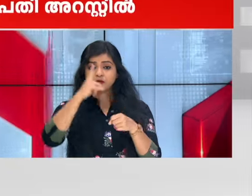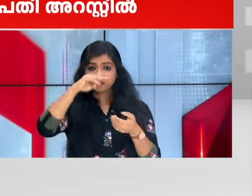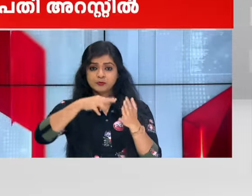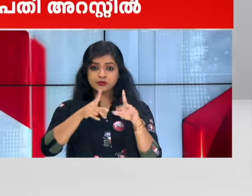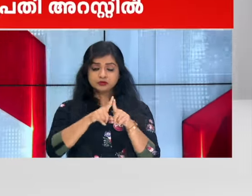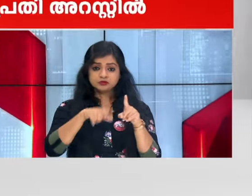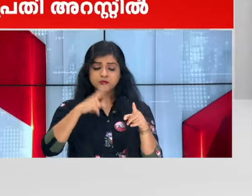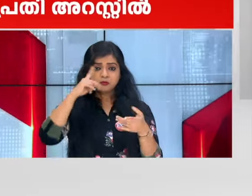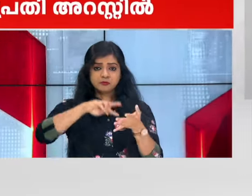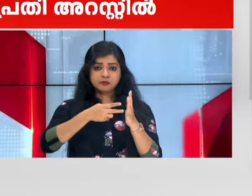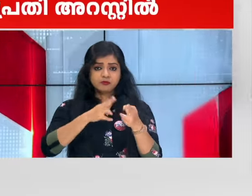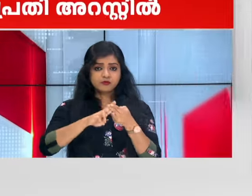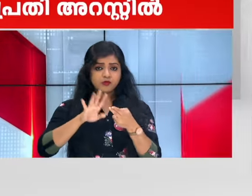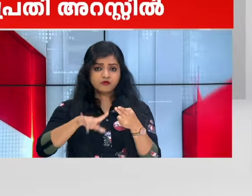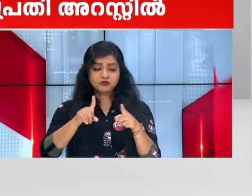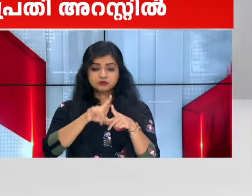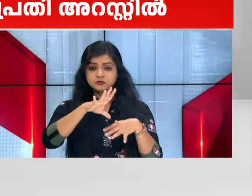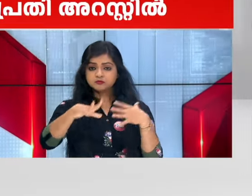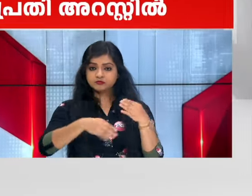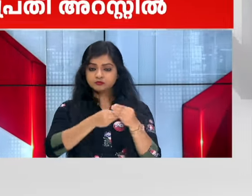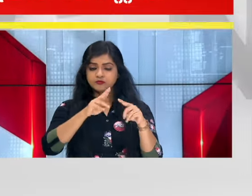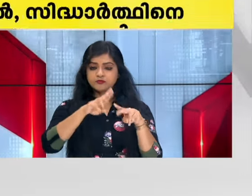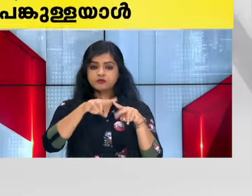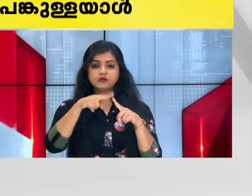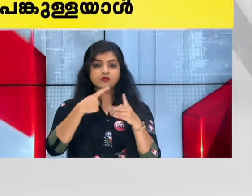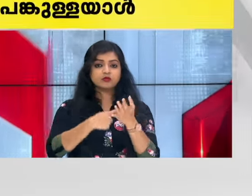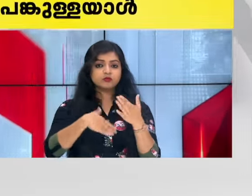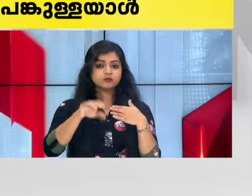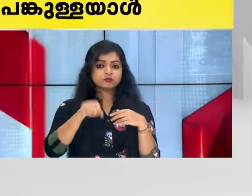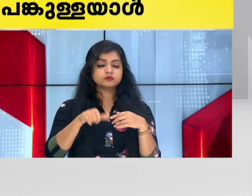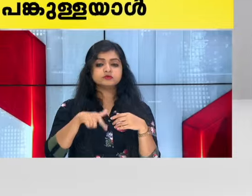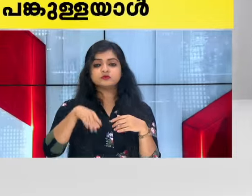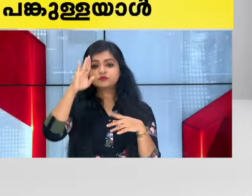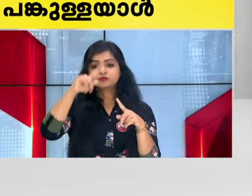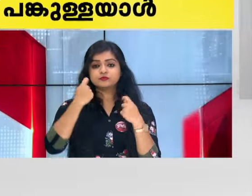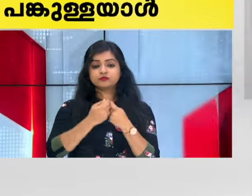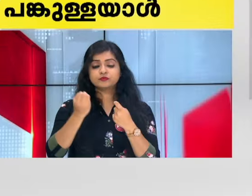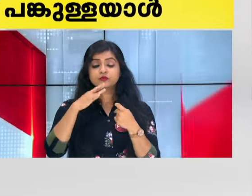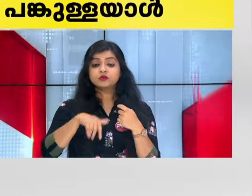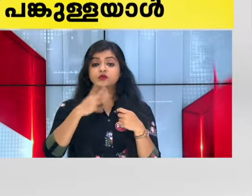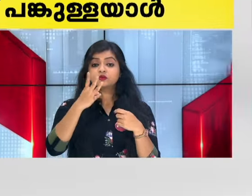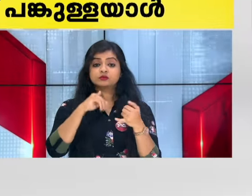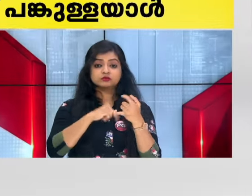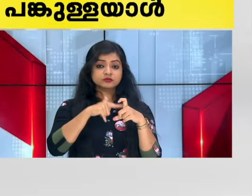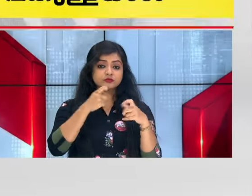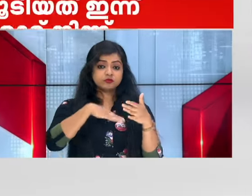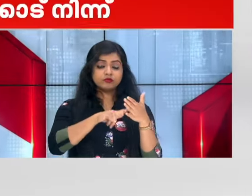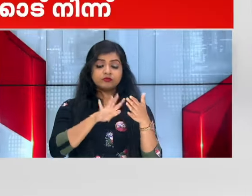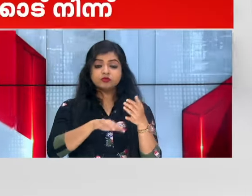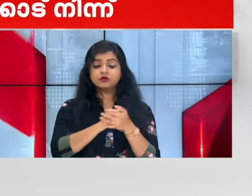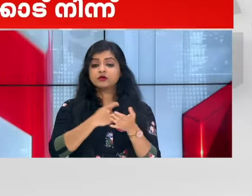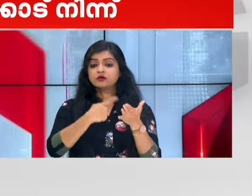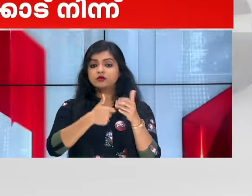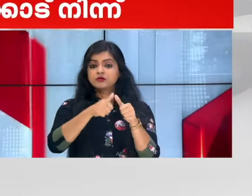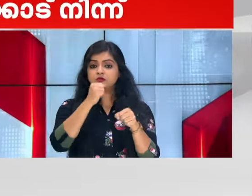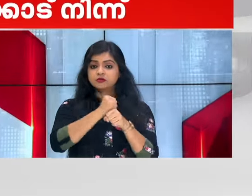ഈ പ്രതികൾക്കെതിരെ നിലവിൽ ചുമത്തും എന്നാണ് പോലീസ് അറിയിച്ചിരിക്കുന്നത്. നിലവിൽ 3 വകുപ്പുകളാണ്, അതായത് 1 റാഗിങ്, ഗൂഢാലോചന, അന്യായമായി